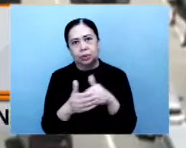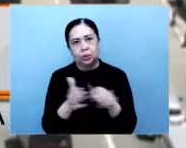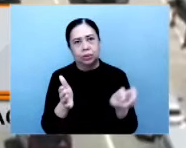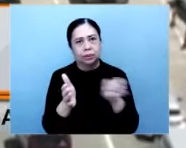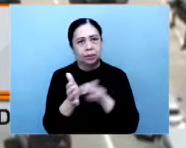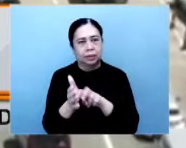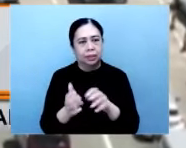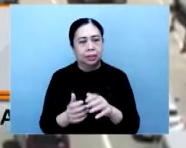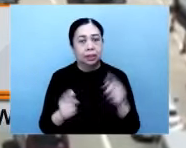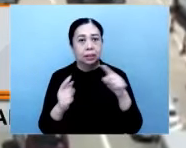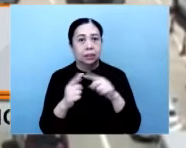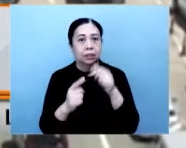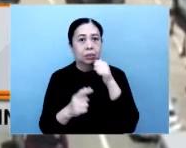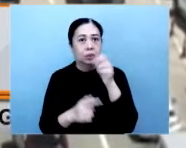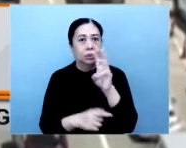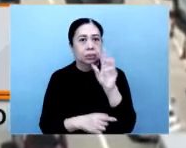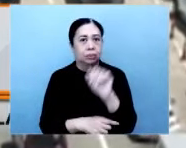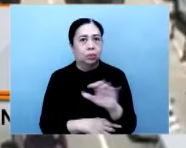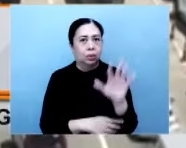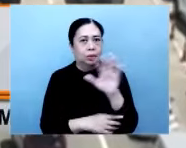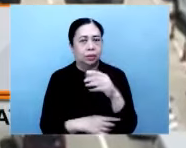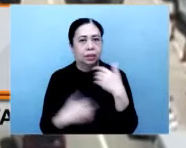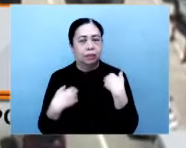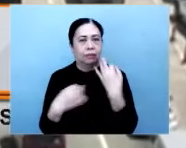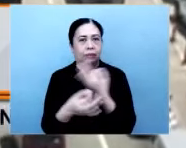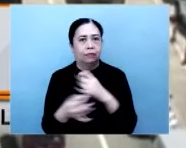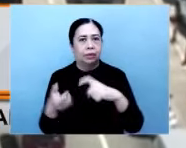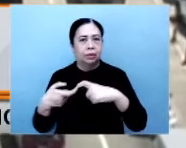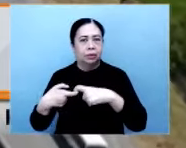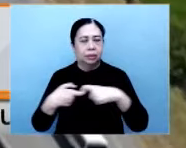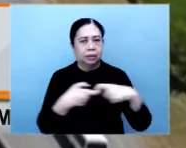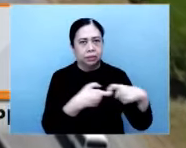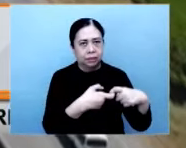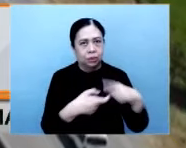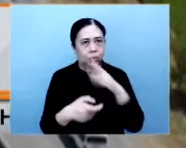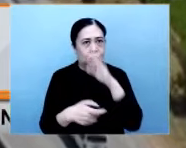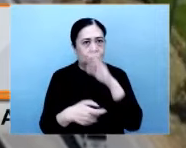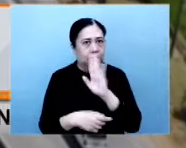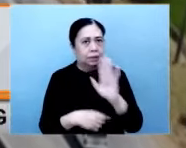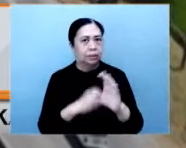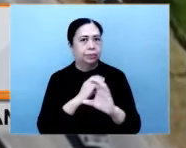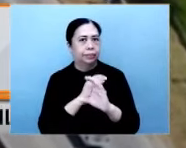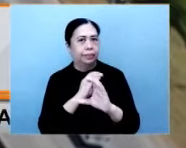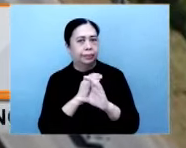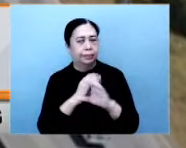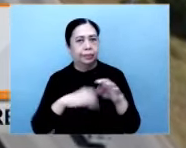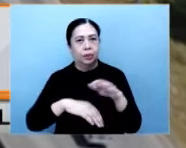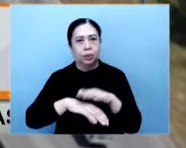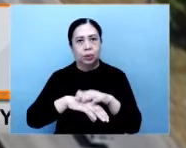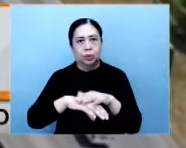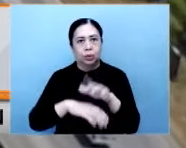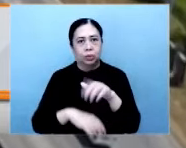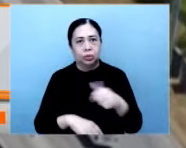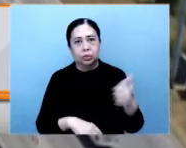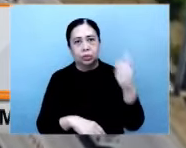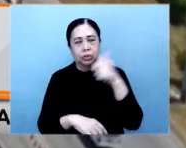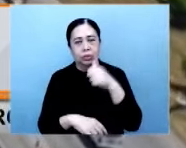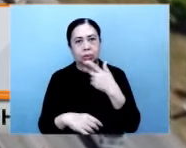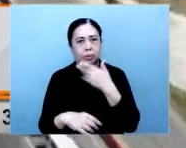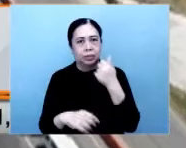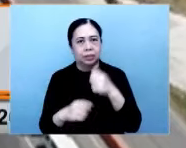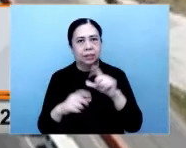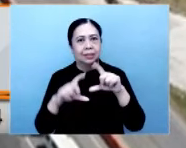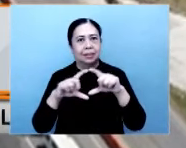Hanggang bukas ng alas 6 ng umaga, may libreng towing service ang NLEX sa mga masisira ang sasakyan. Nag-abiso rin ang NLEX na magpakabit na ng